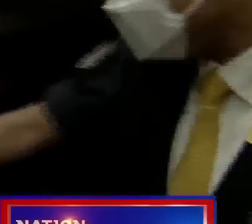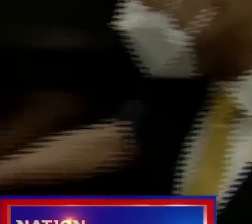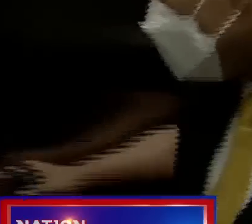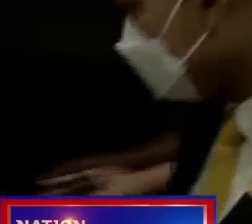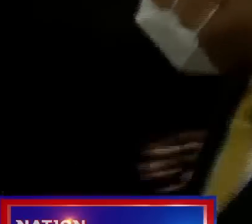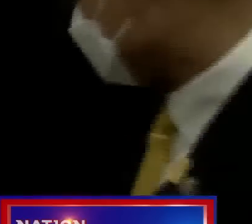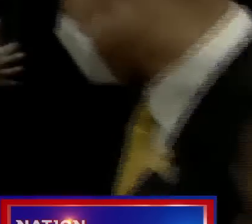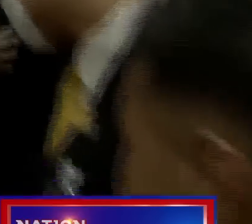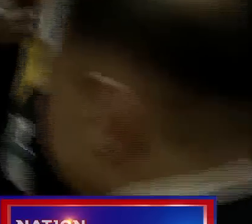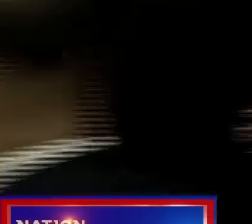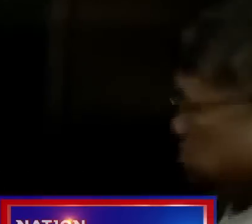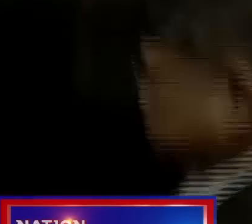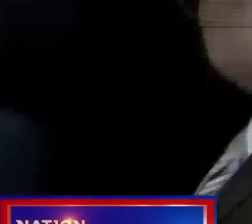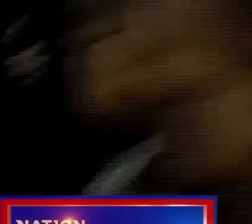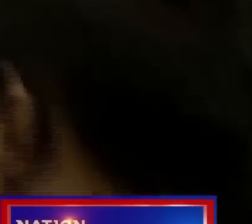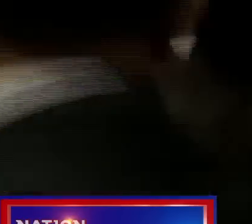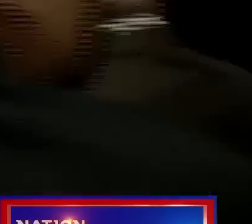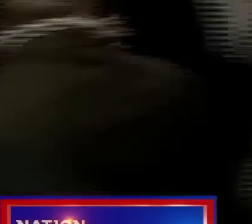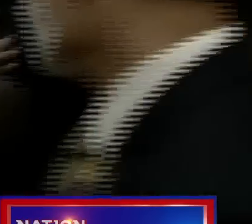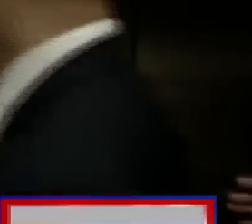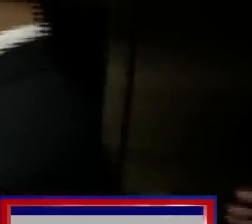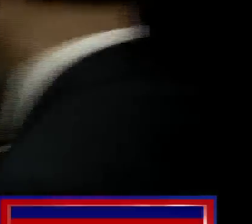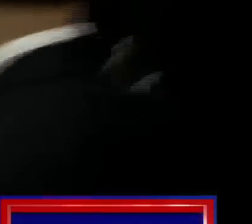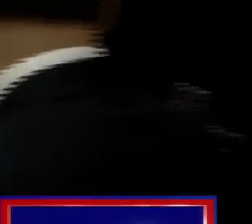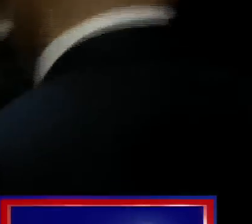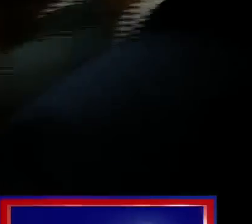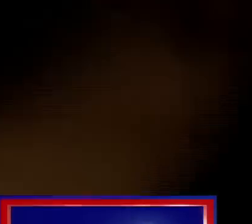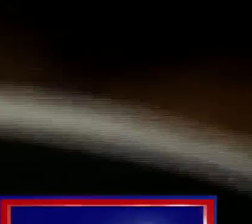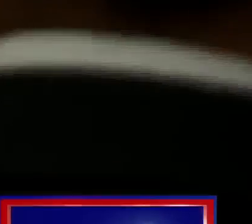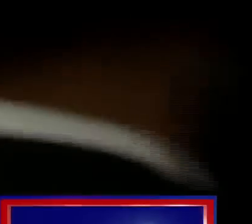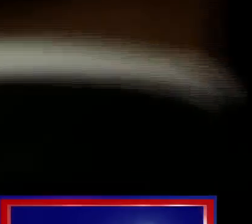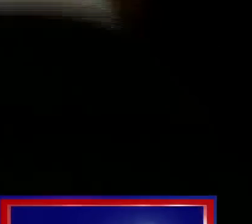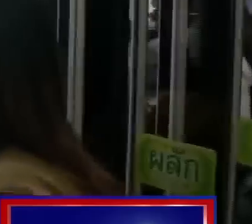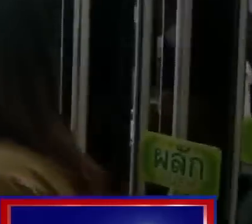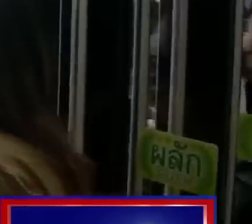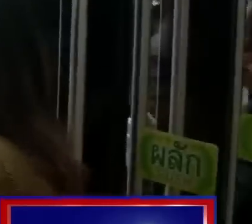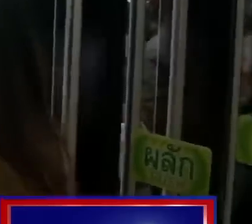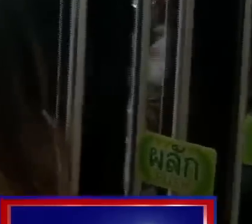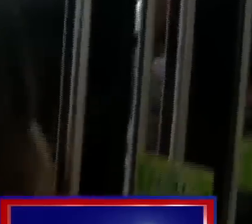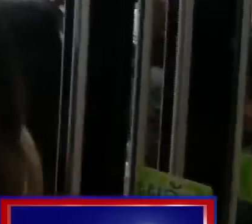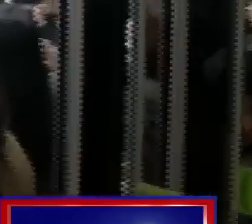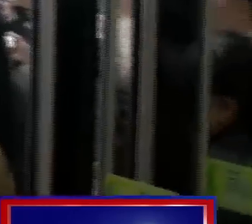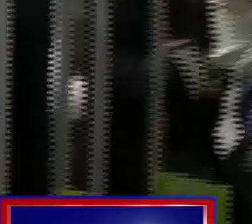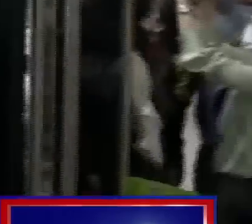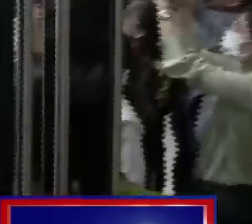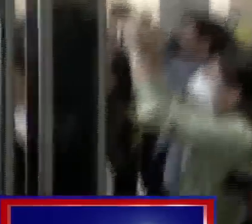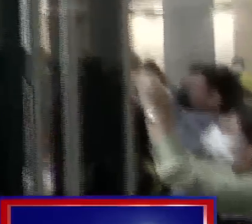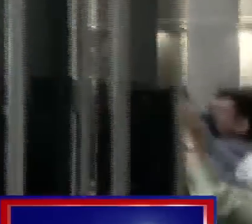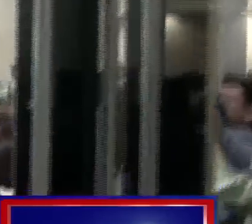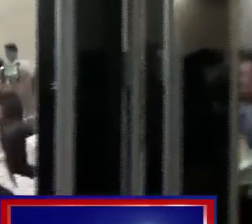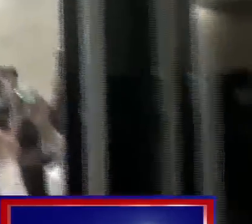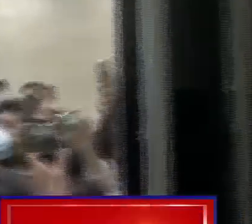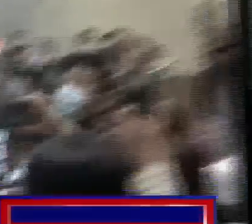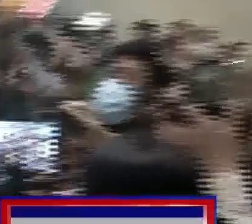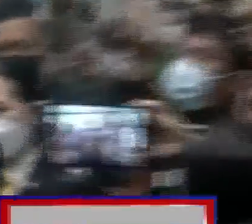ปรากฏภาพของพลเอกประยุทธ์ร่วมด้วยลุงตู่ก็บอกว่าก็ชี้แจงได้อยู่แล้วล่ะกระบวนการยุติธรรมก็ทำงานไปตอบน้